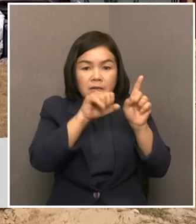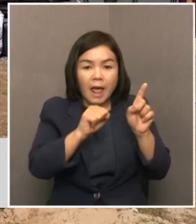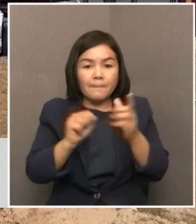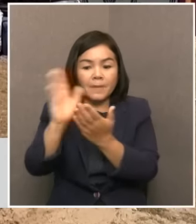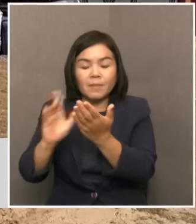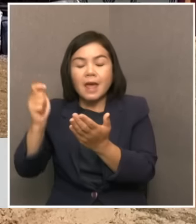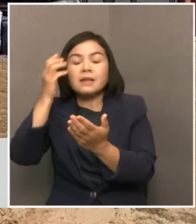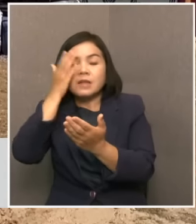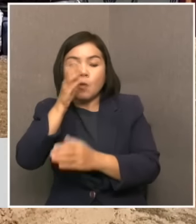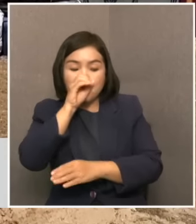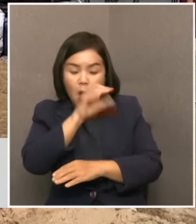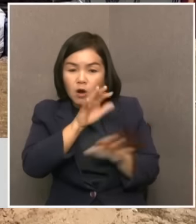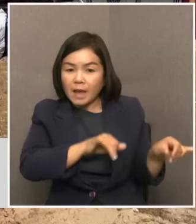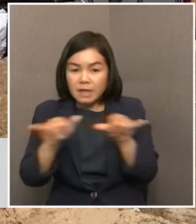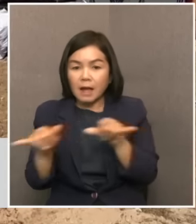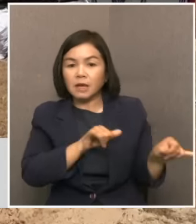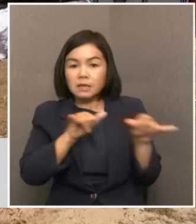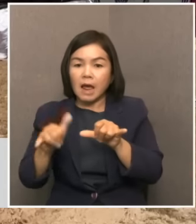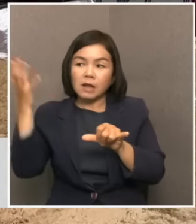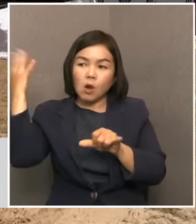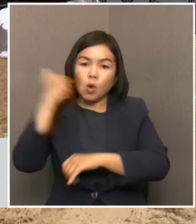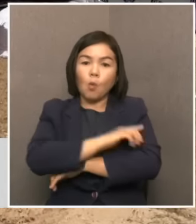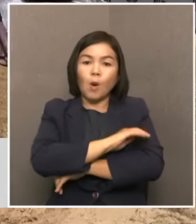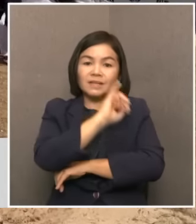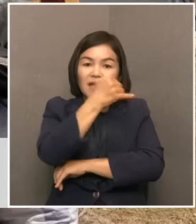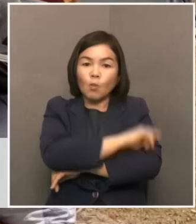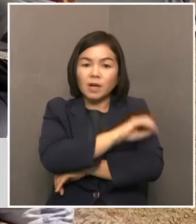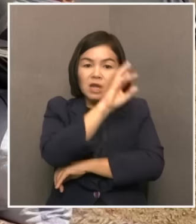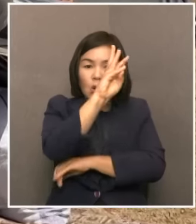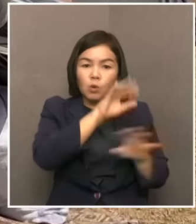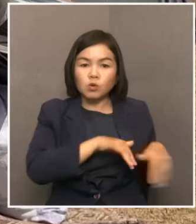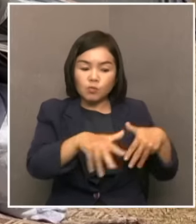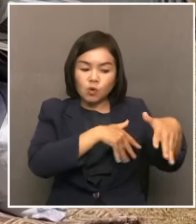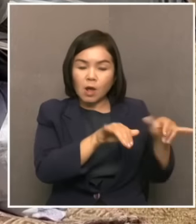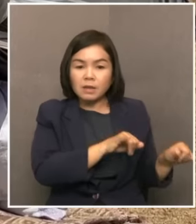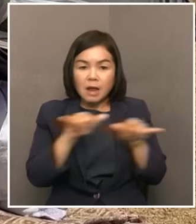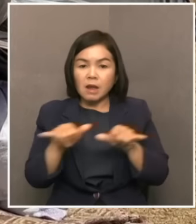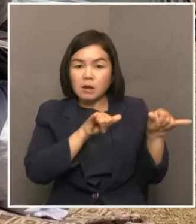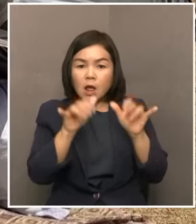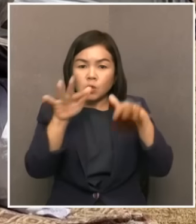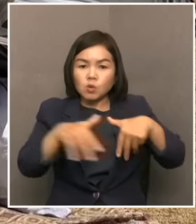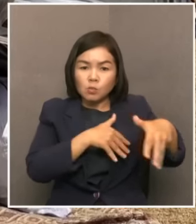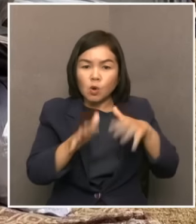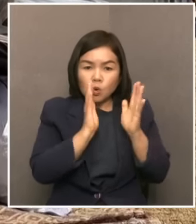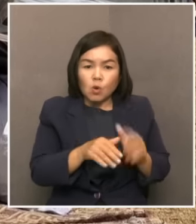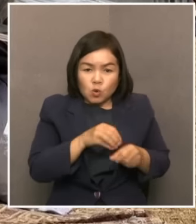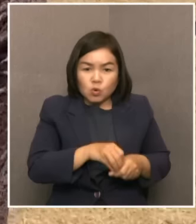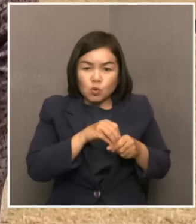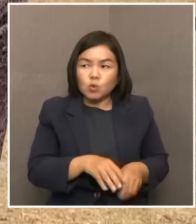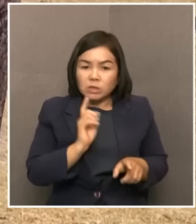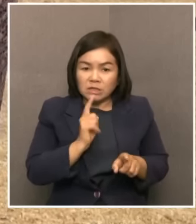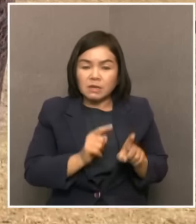ที่เริ่มอพยพกันมาตั้งแต่วันจันทร์ที่6ที่ผ่านมาโดยราฟามีประชากรแออัดถึง 1,500,000 ค